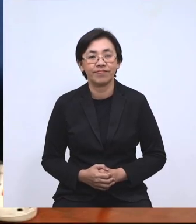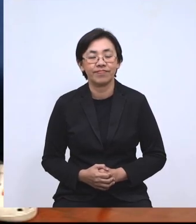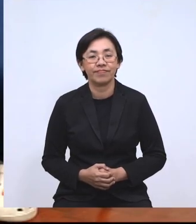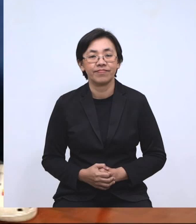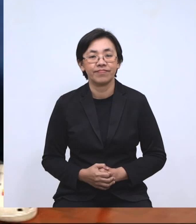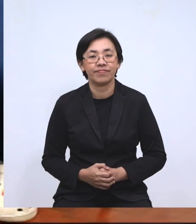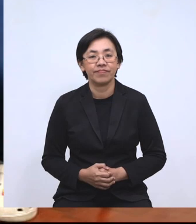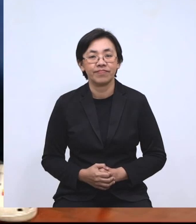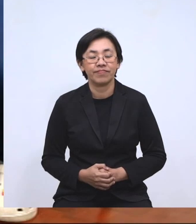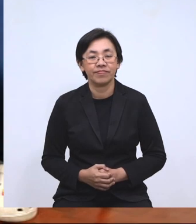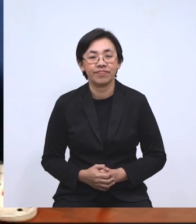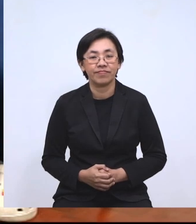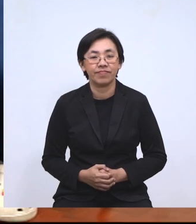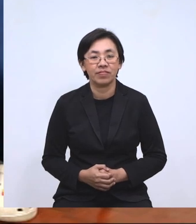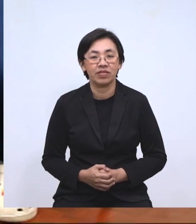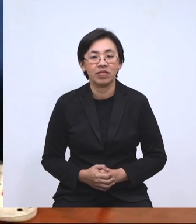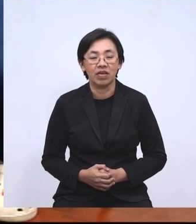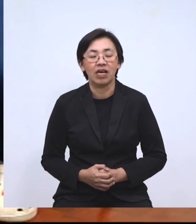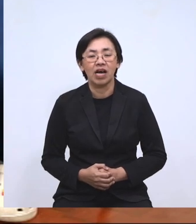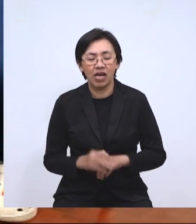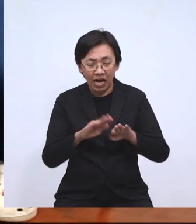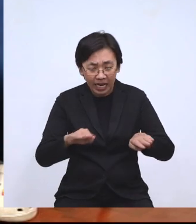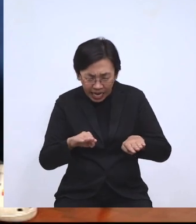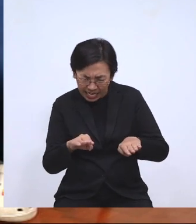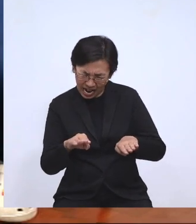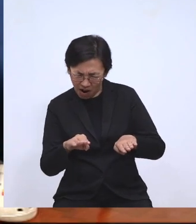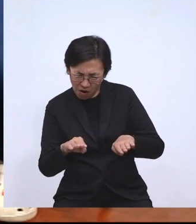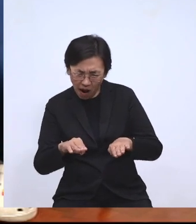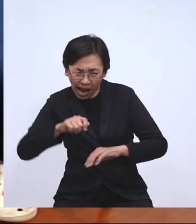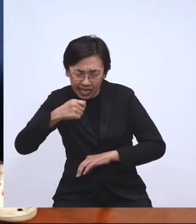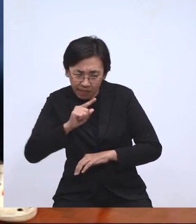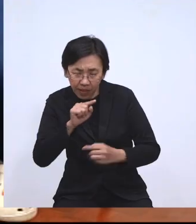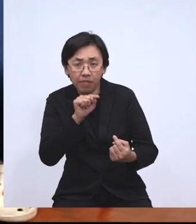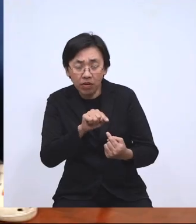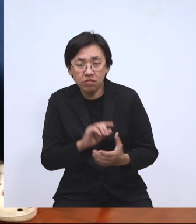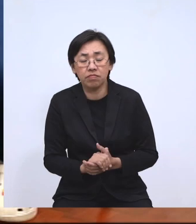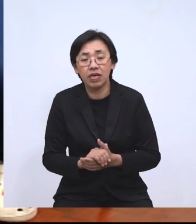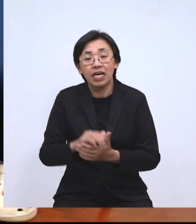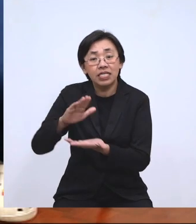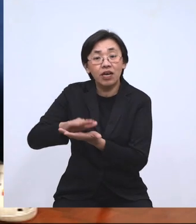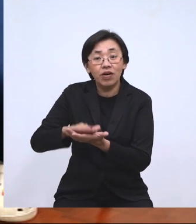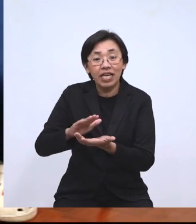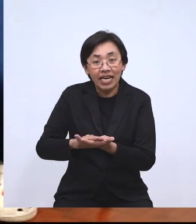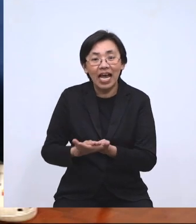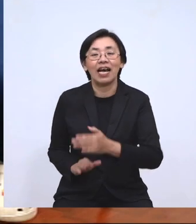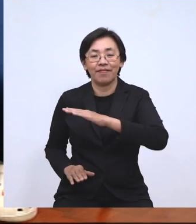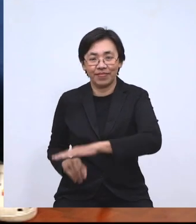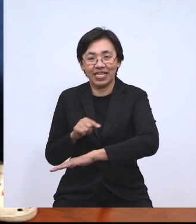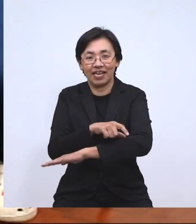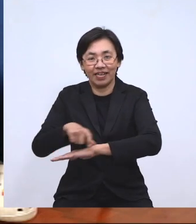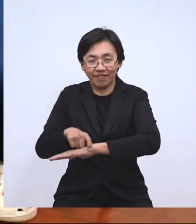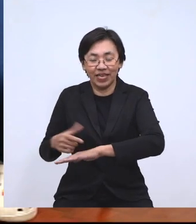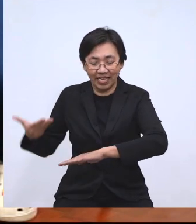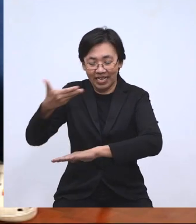ที่บ้านกินข้าวแบบไหน ค่ะต้องเลือกที่เหมาะสมกับน้องอย่างถ้าไปโรงเรียนบางครั้งเนี่ยก็จะมีถาดอย่างนี้อยู่แล้ว